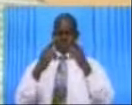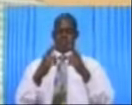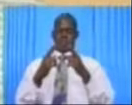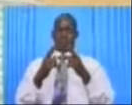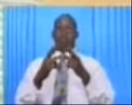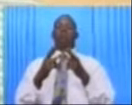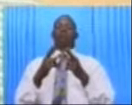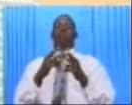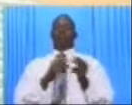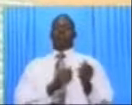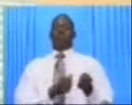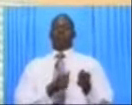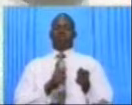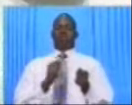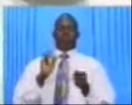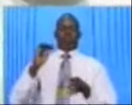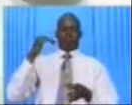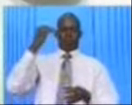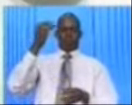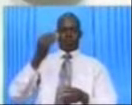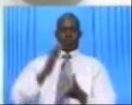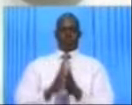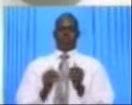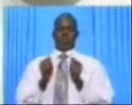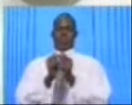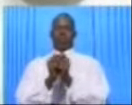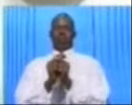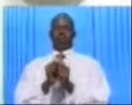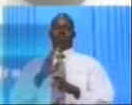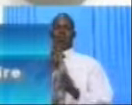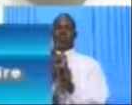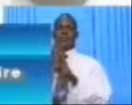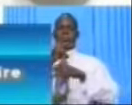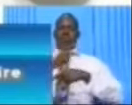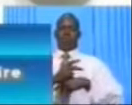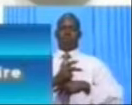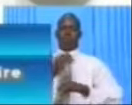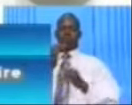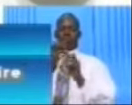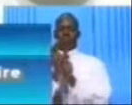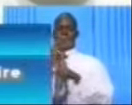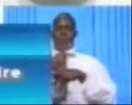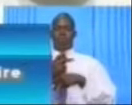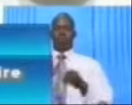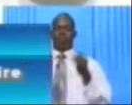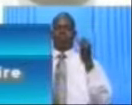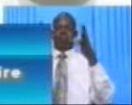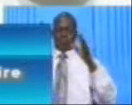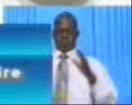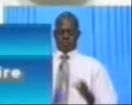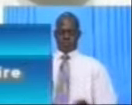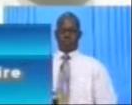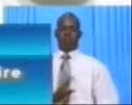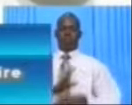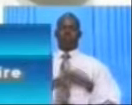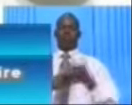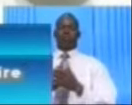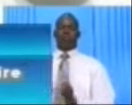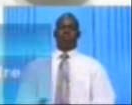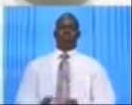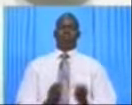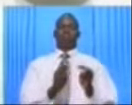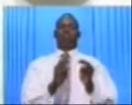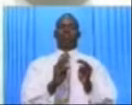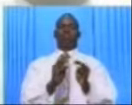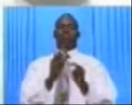avec un œil de gestionnaire. Au-delà des productions, parce que si on réussit à produire beaucoup, il faut aussi tout un mécanisme,